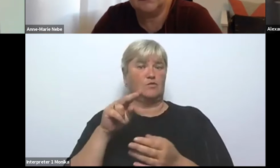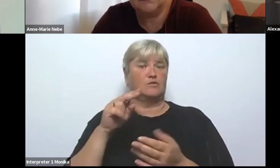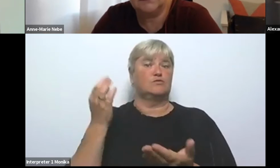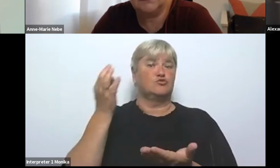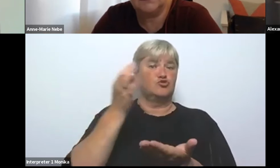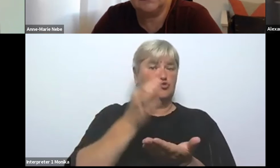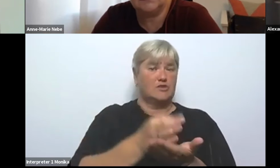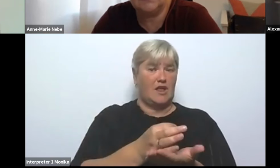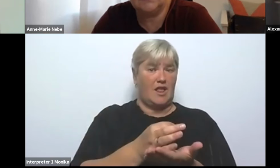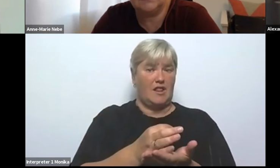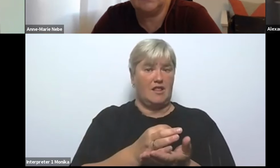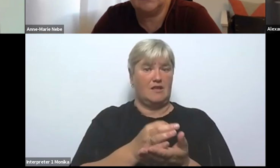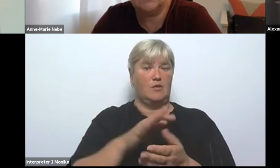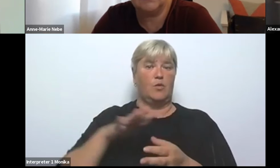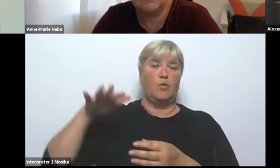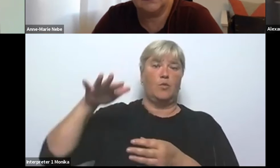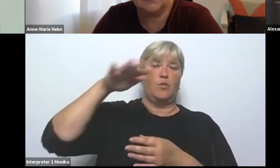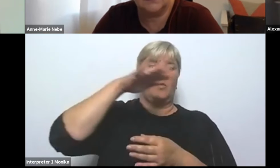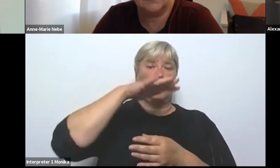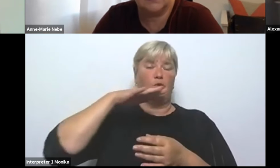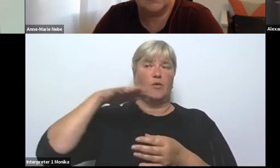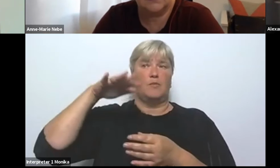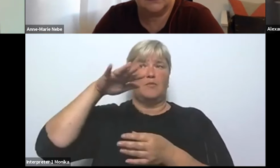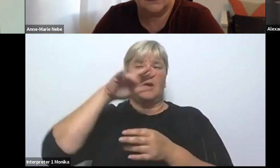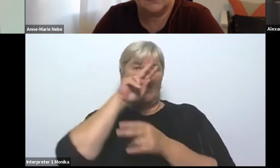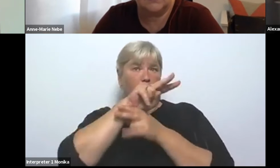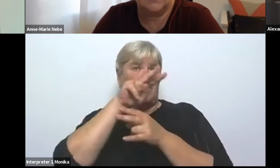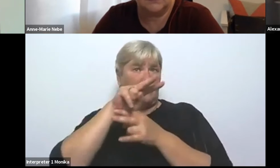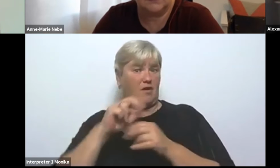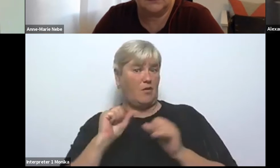Überwachungsstelle über das reine Überwachen hinaus aktiv zu werden?